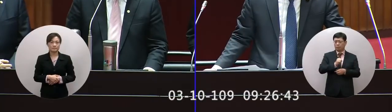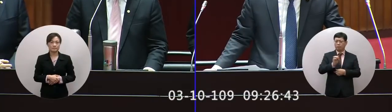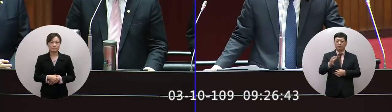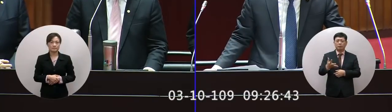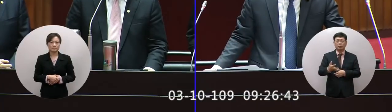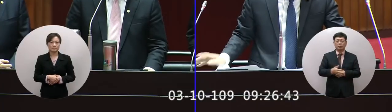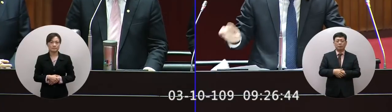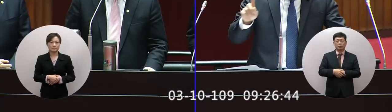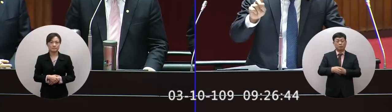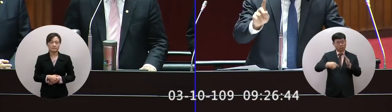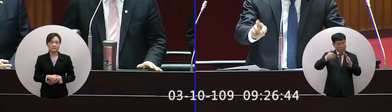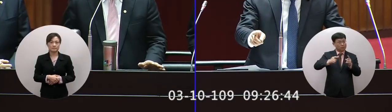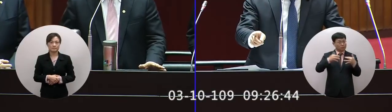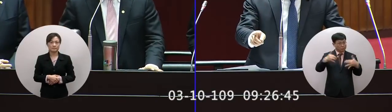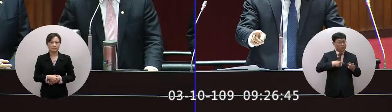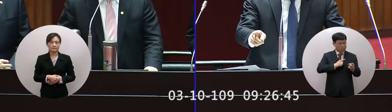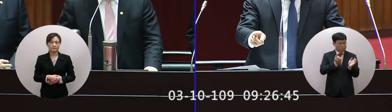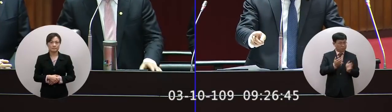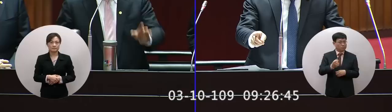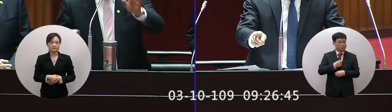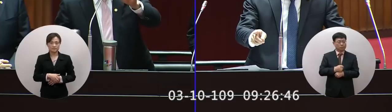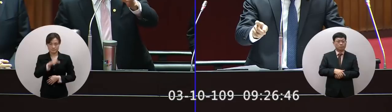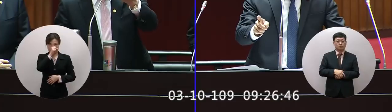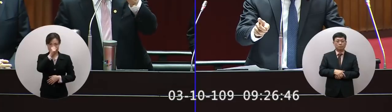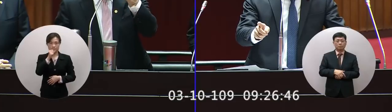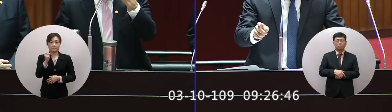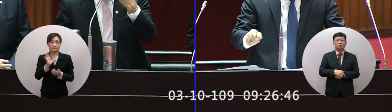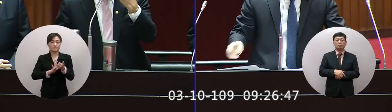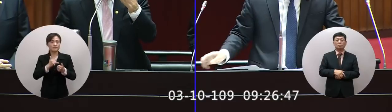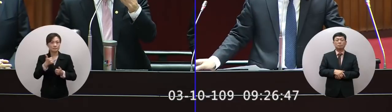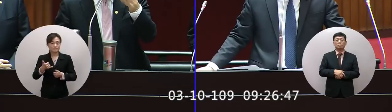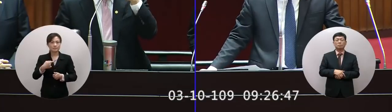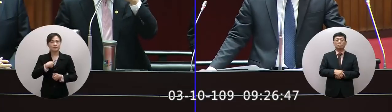用？院长，这个问题你要准备好。 好，那委